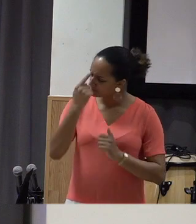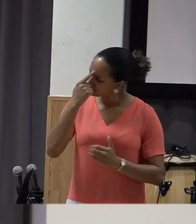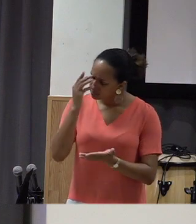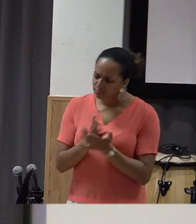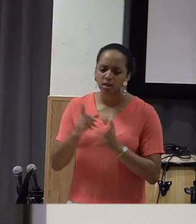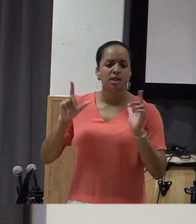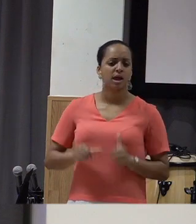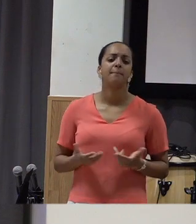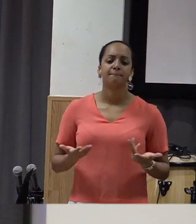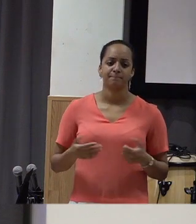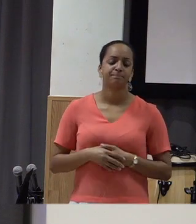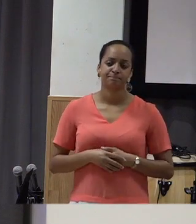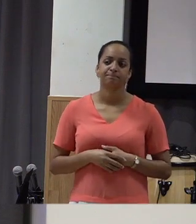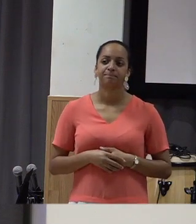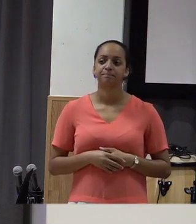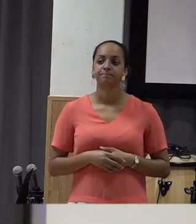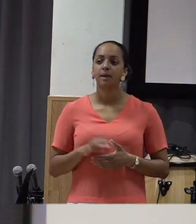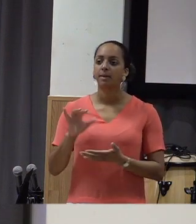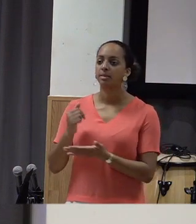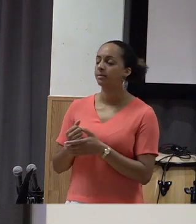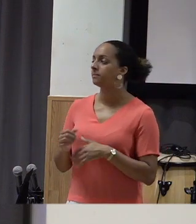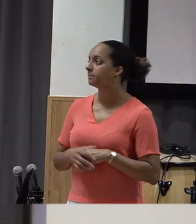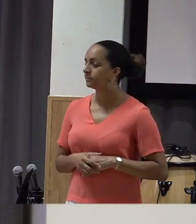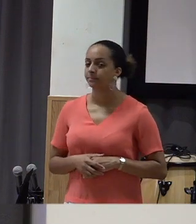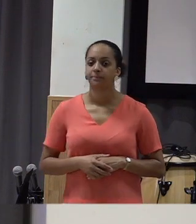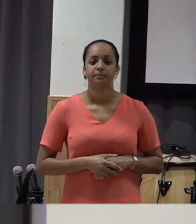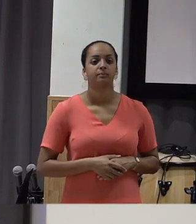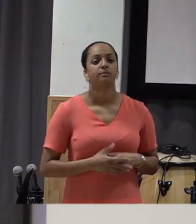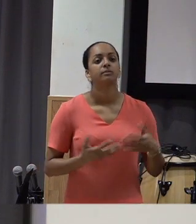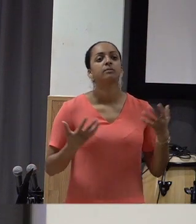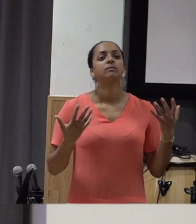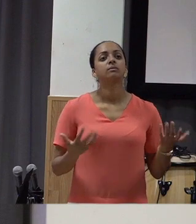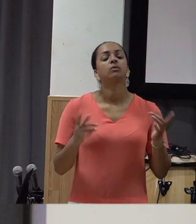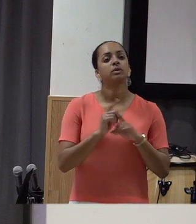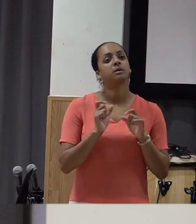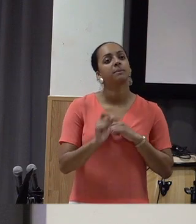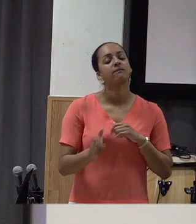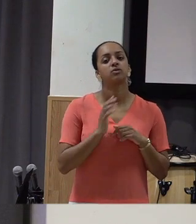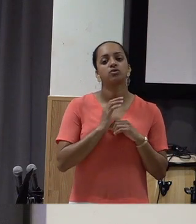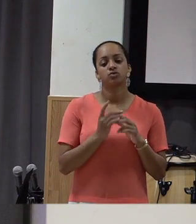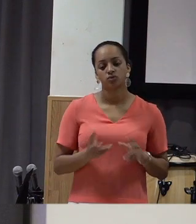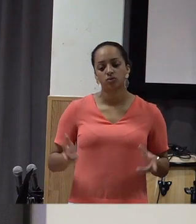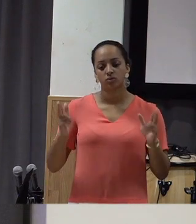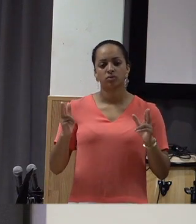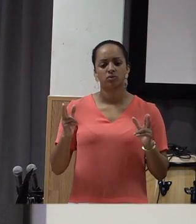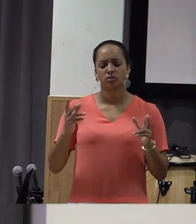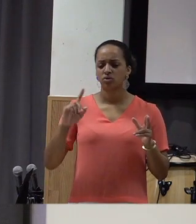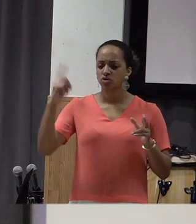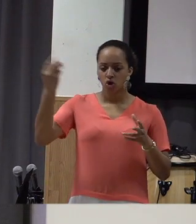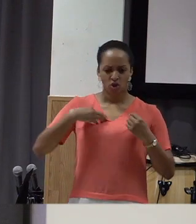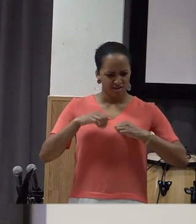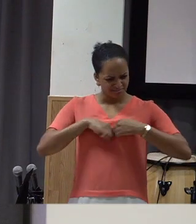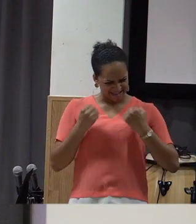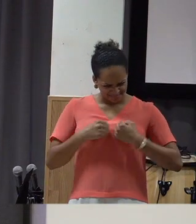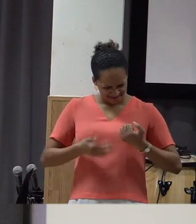juste est d'une grande efficacité. Suite à ce message, nous avions pris un bon temps de prière afin que Dieu brise toutes ces choses en nous, qu'il augmente